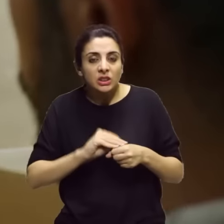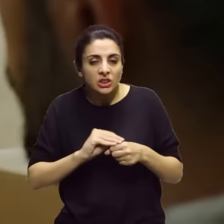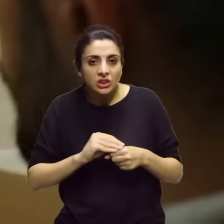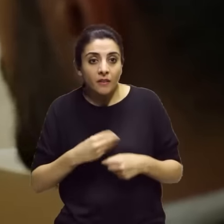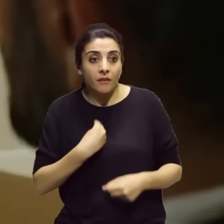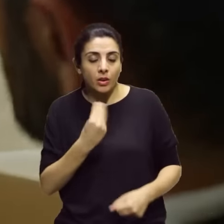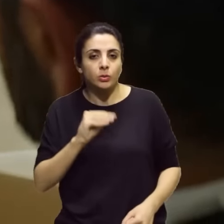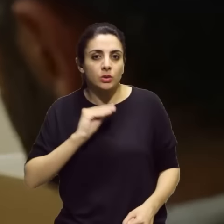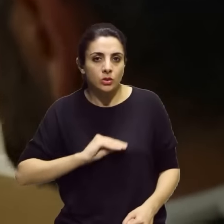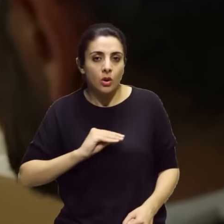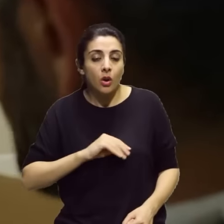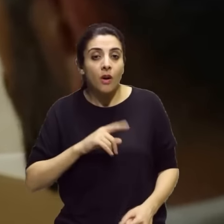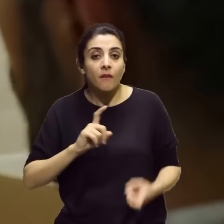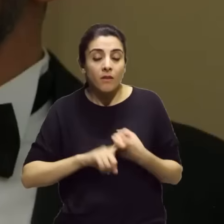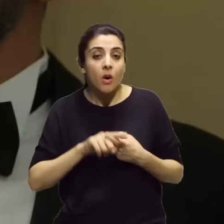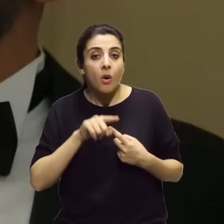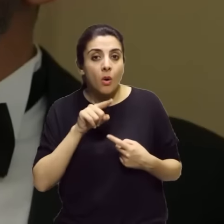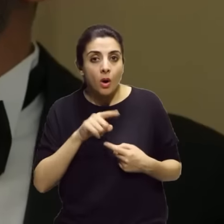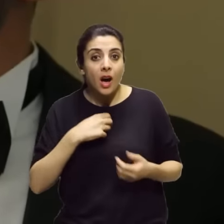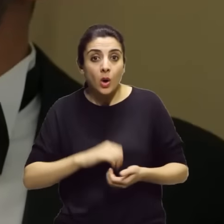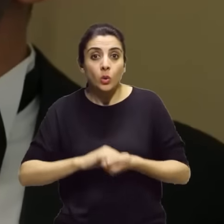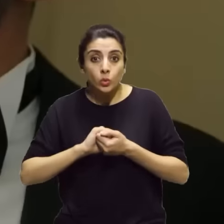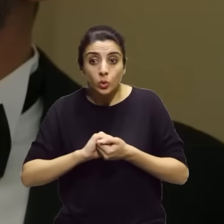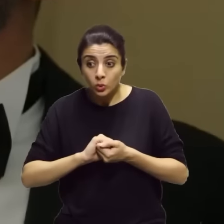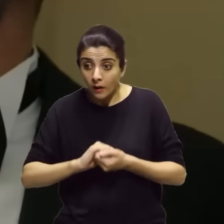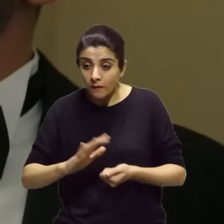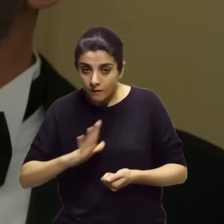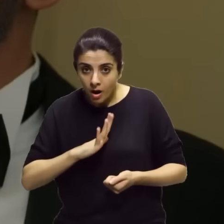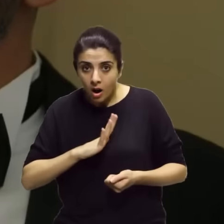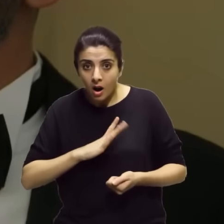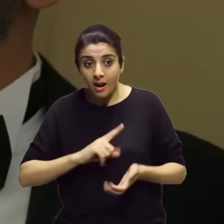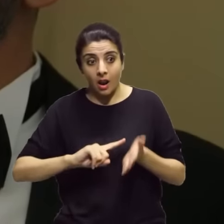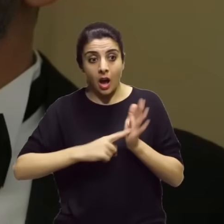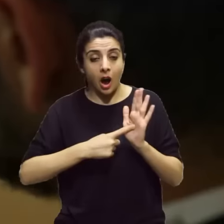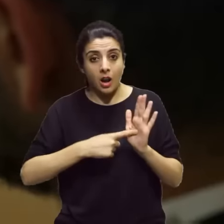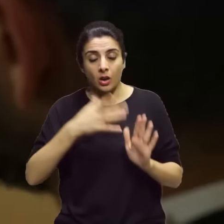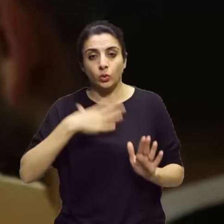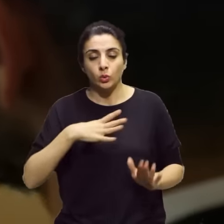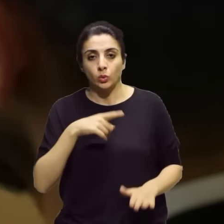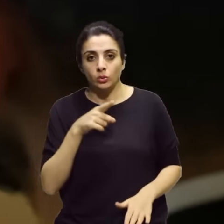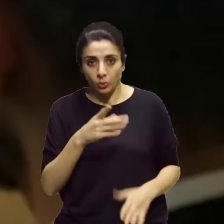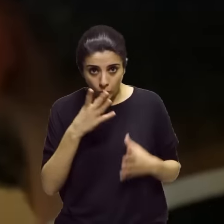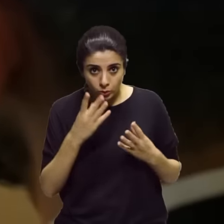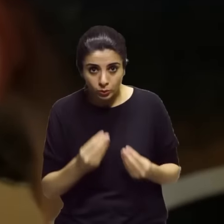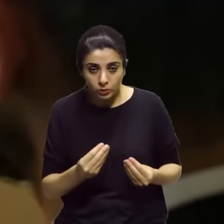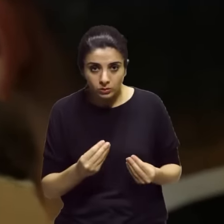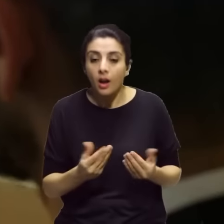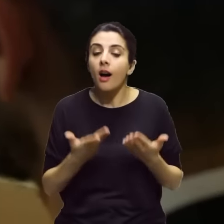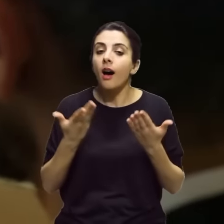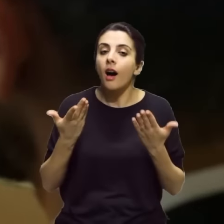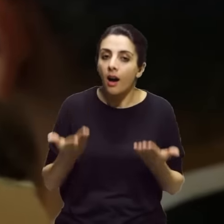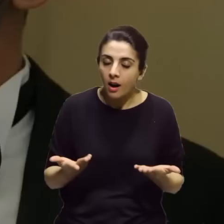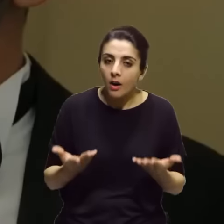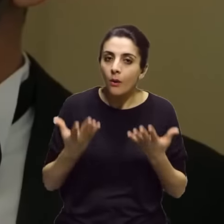sanıyor. Ve ona dostluğun hala var olduğunu kanıtlamamı istiyor. Oldu mu?